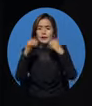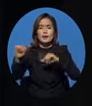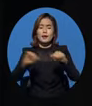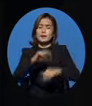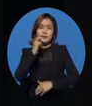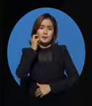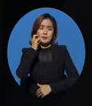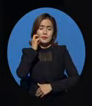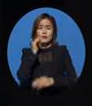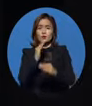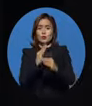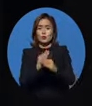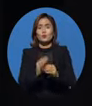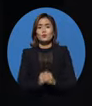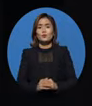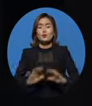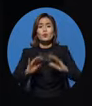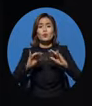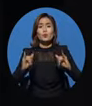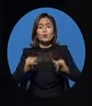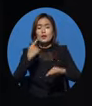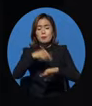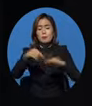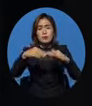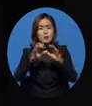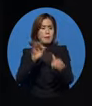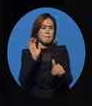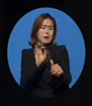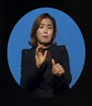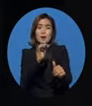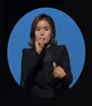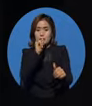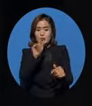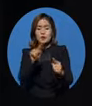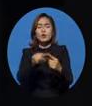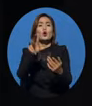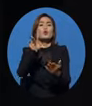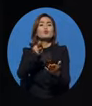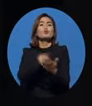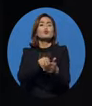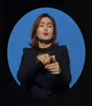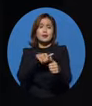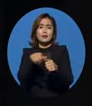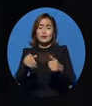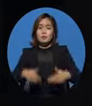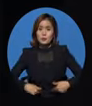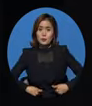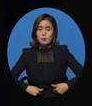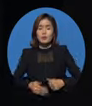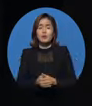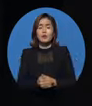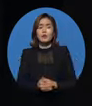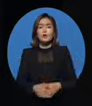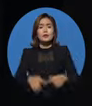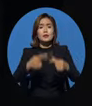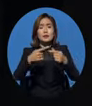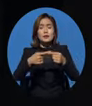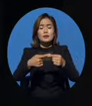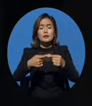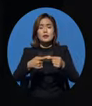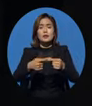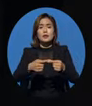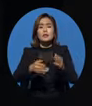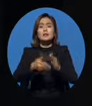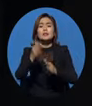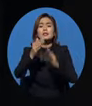못했습니다 9 2 우리 민주당의 무능을 비판했습니다 이 문제를 극복해 가야 됩니다 첫째는 인생으로 혁신